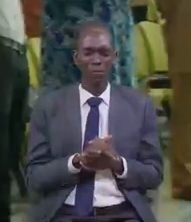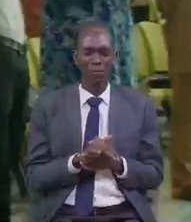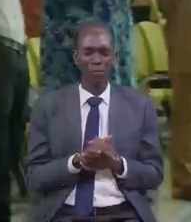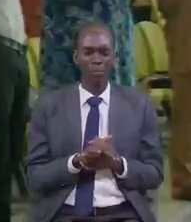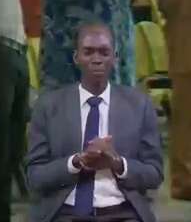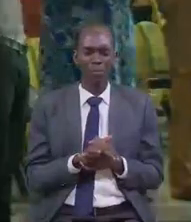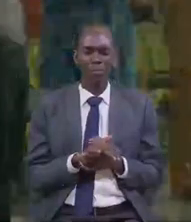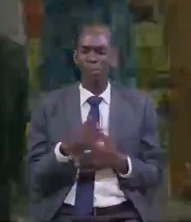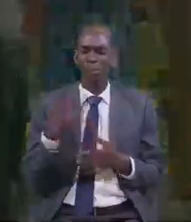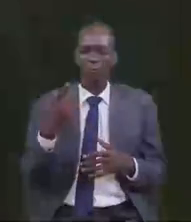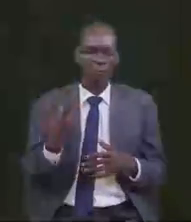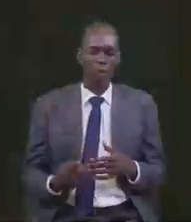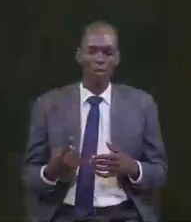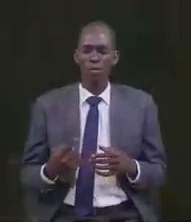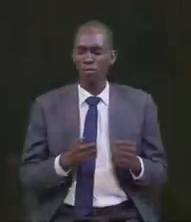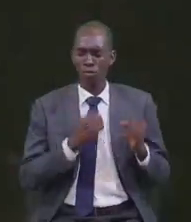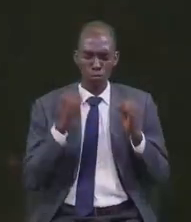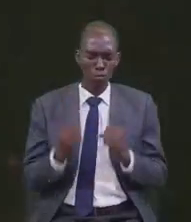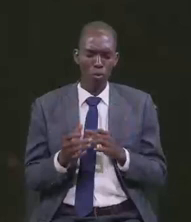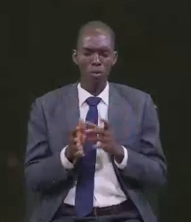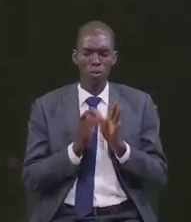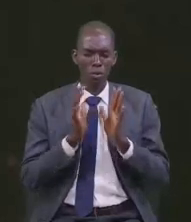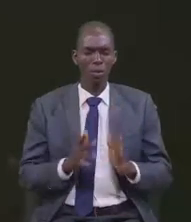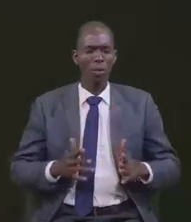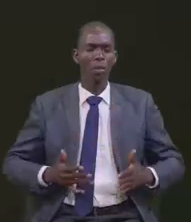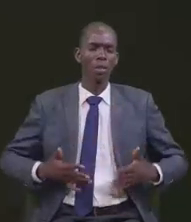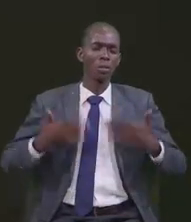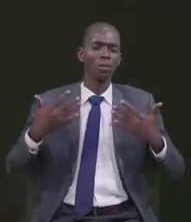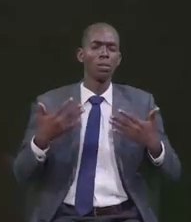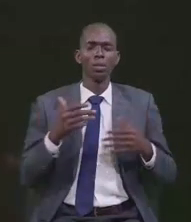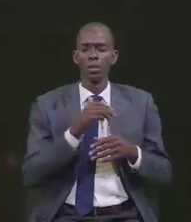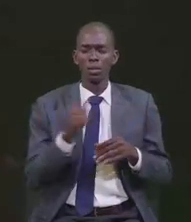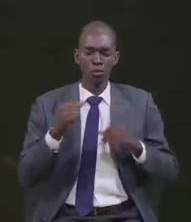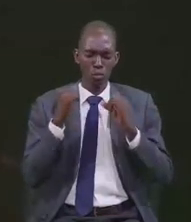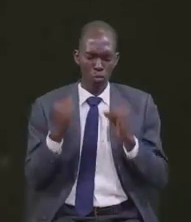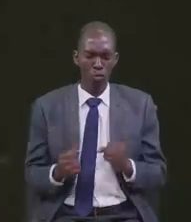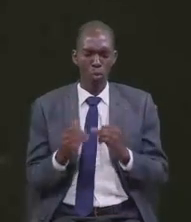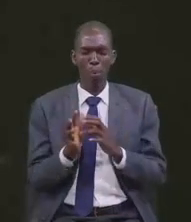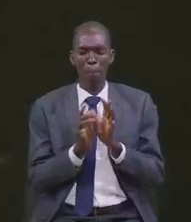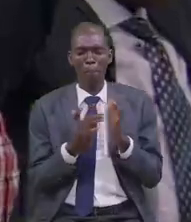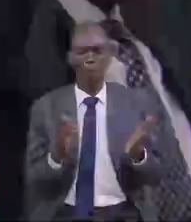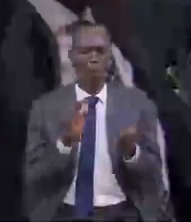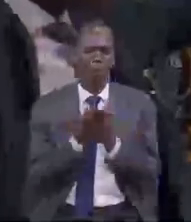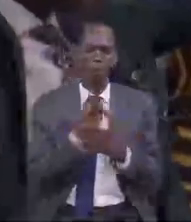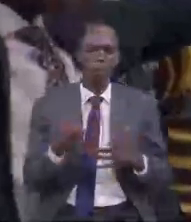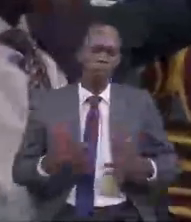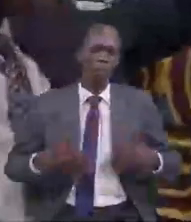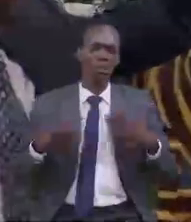Qu'il y ait une vie chrétienne vibrante. Qu'il y ait une vie vibrante qui croit la